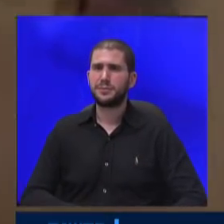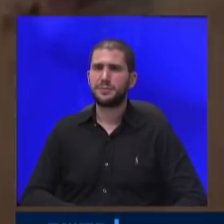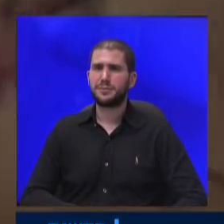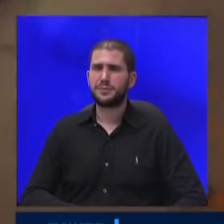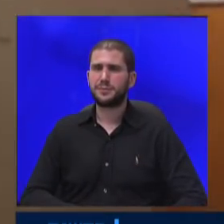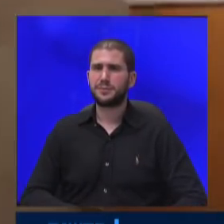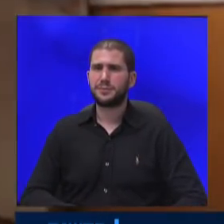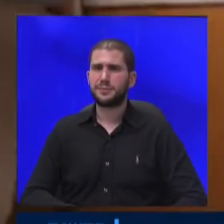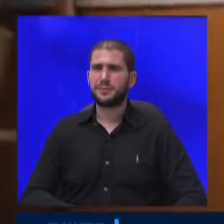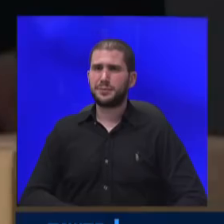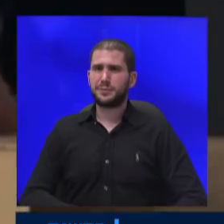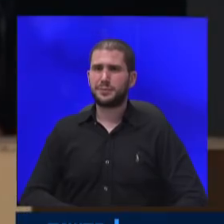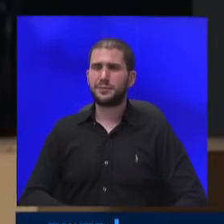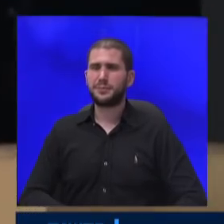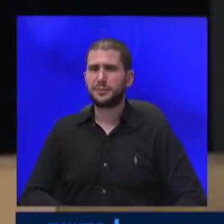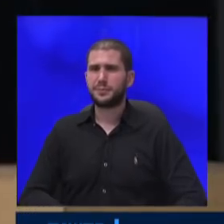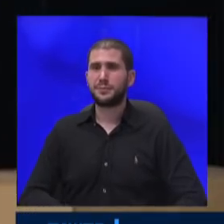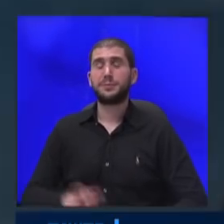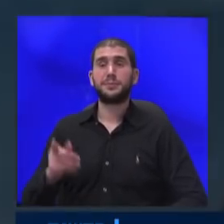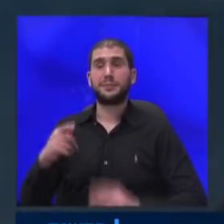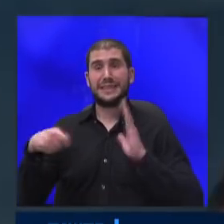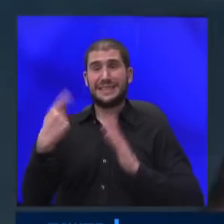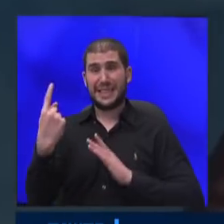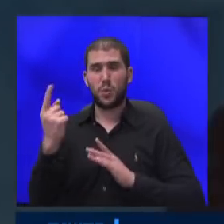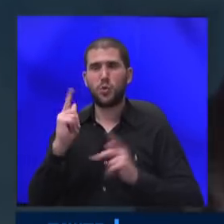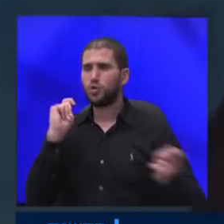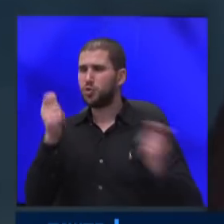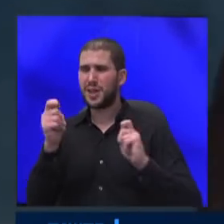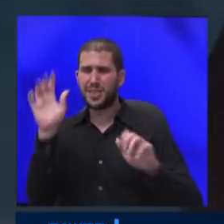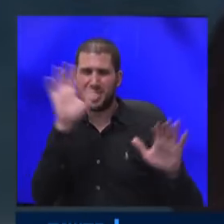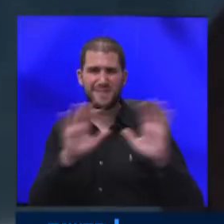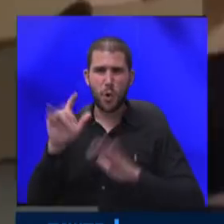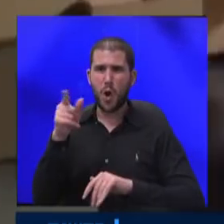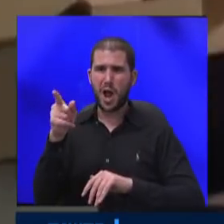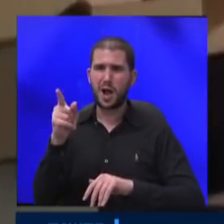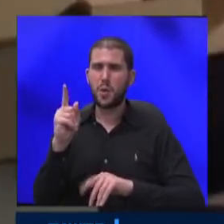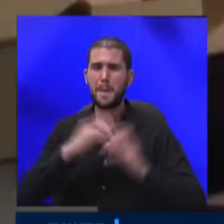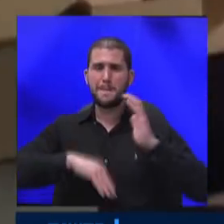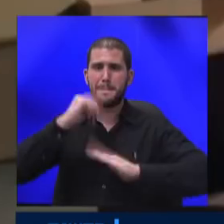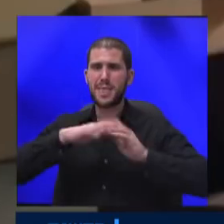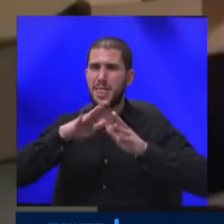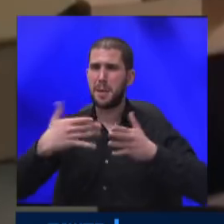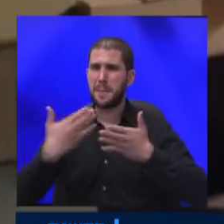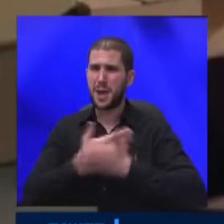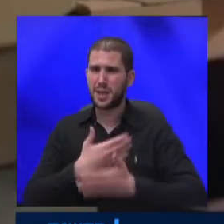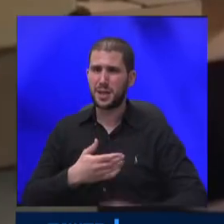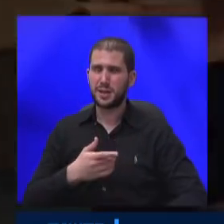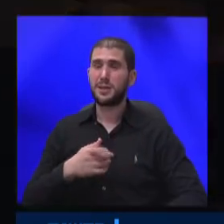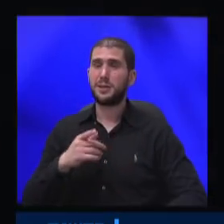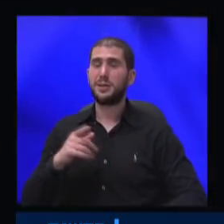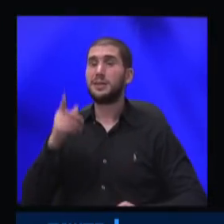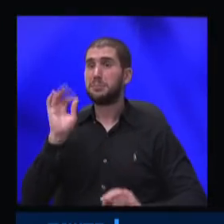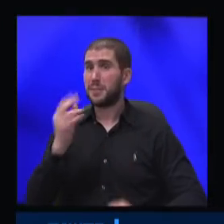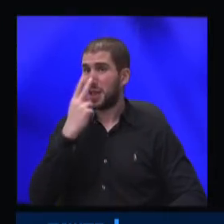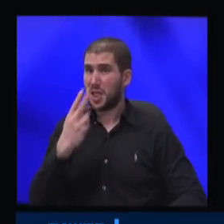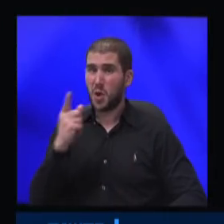אלף. קום. And here. הסצנה שבה הוא שינה את הפורה, או בנה את הבמה. בלק! אז זה באמת לראות את